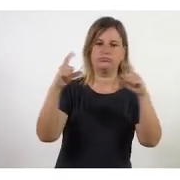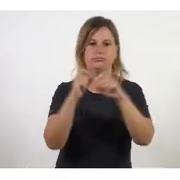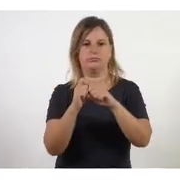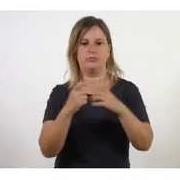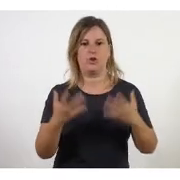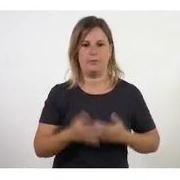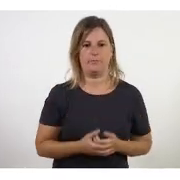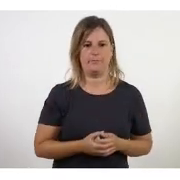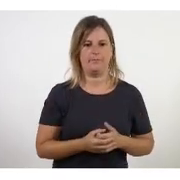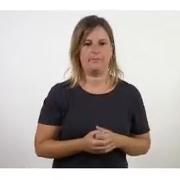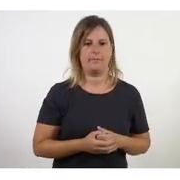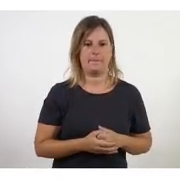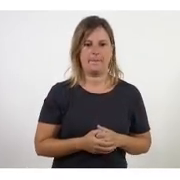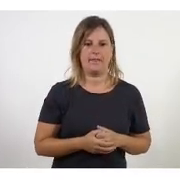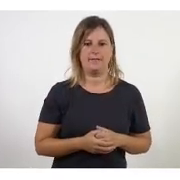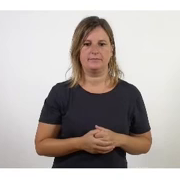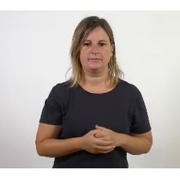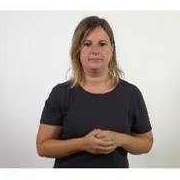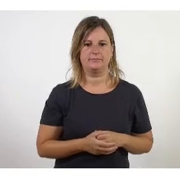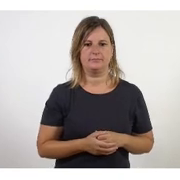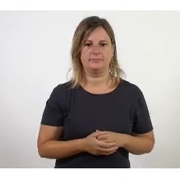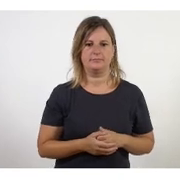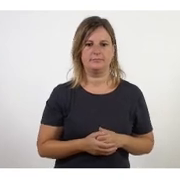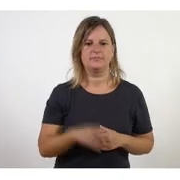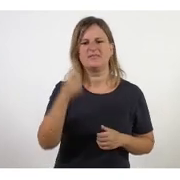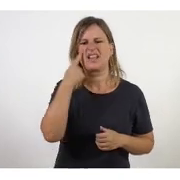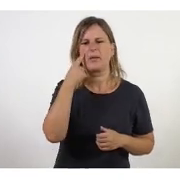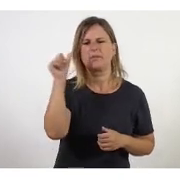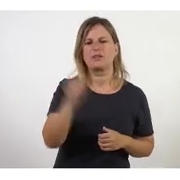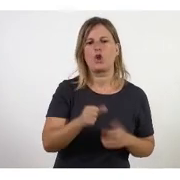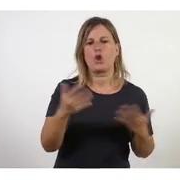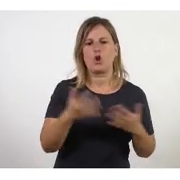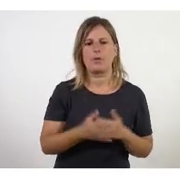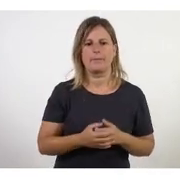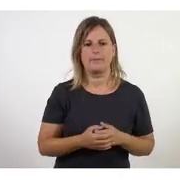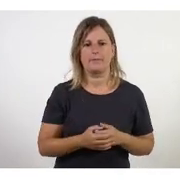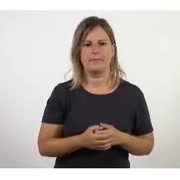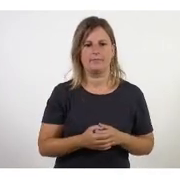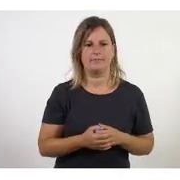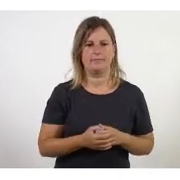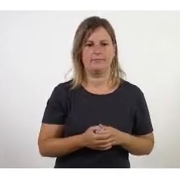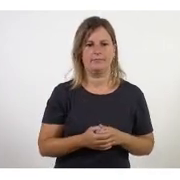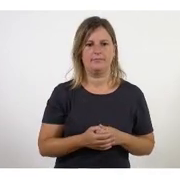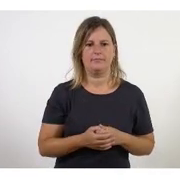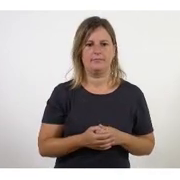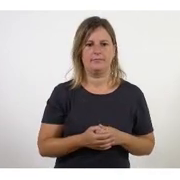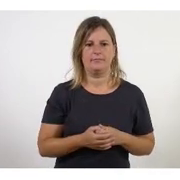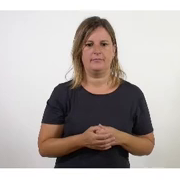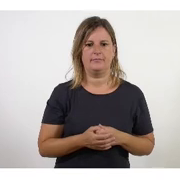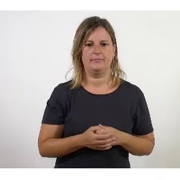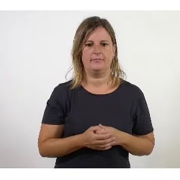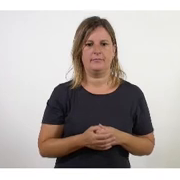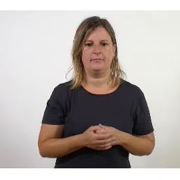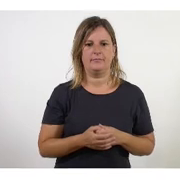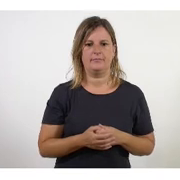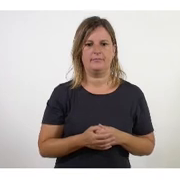OK. Quin efecte farà això? Doncs espero que es vegi bé des de casa. Anem a fer el play. Hem